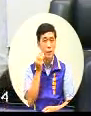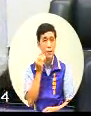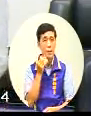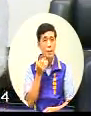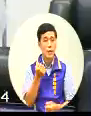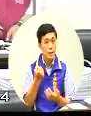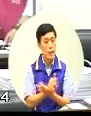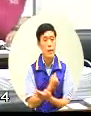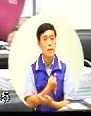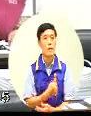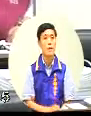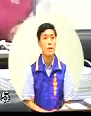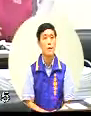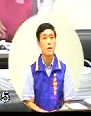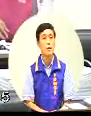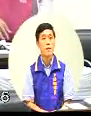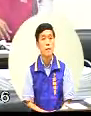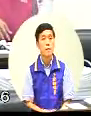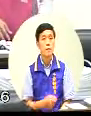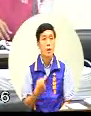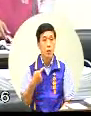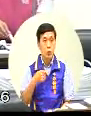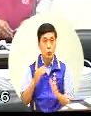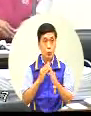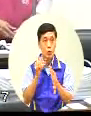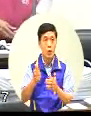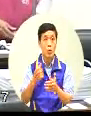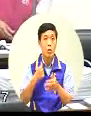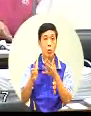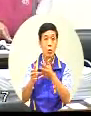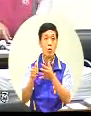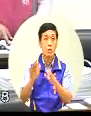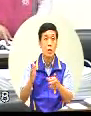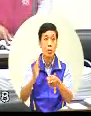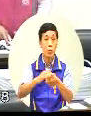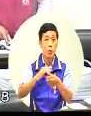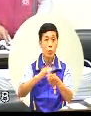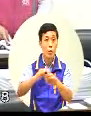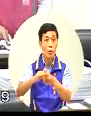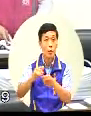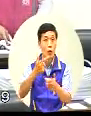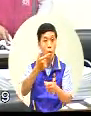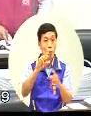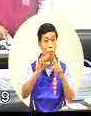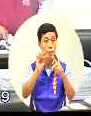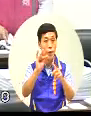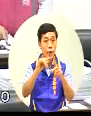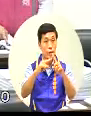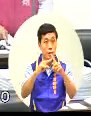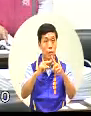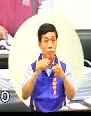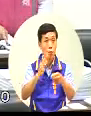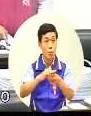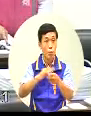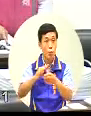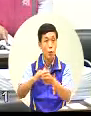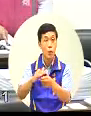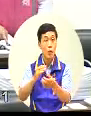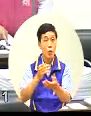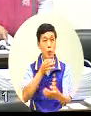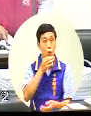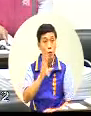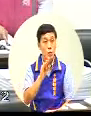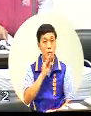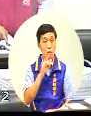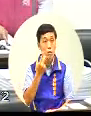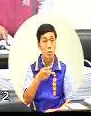那局长，我要请问哦，那现在都补满了吧？600多个都补满了，那他到底还可以撑多久？如